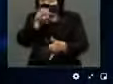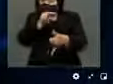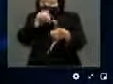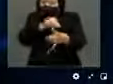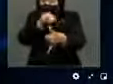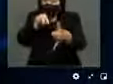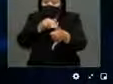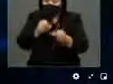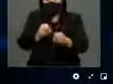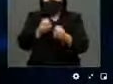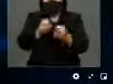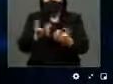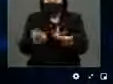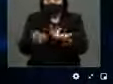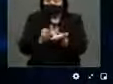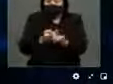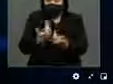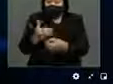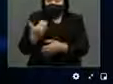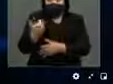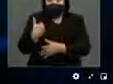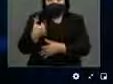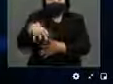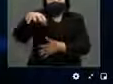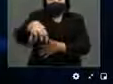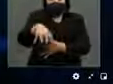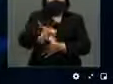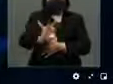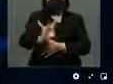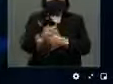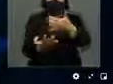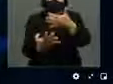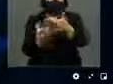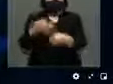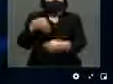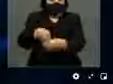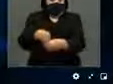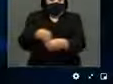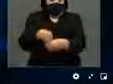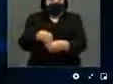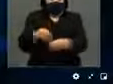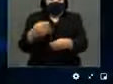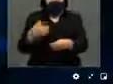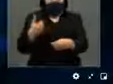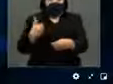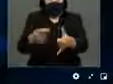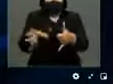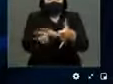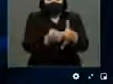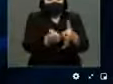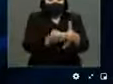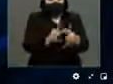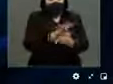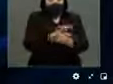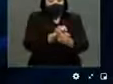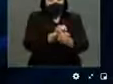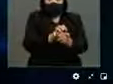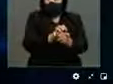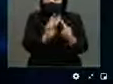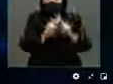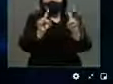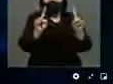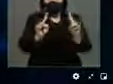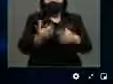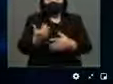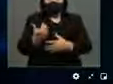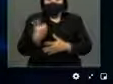ะครับทั้งหมด8แห่งนะครับก็มีการกระจายพบการติดเชื้อแตกต่างกันไปนะครับตั้ง